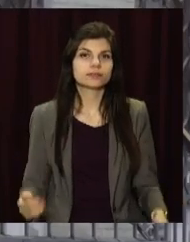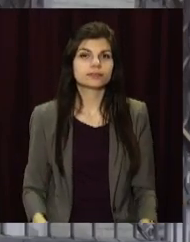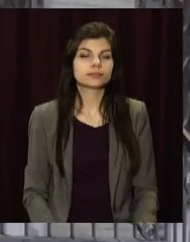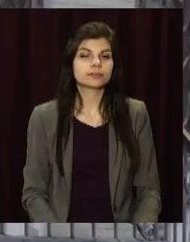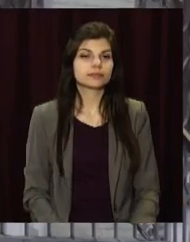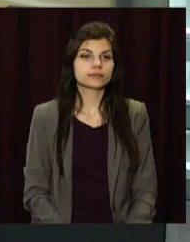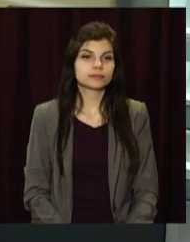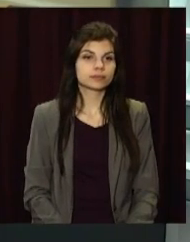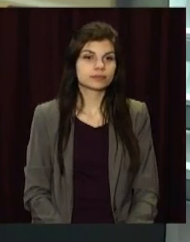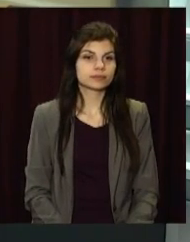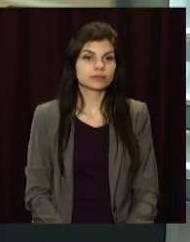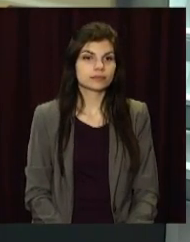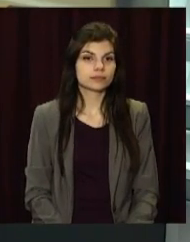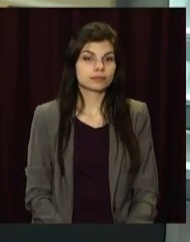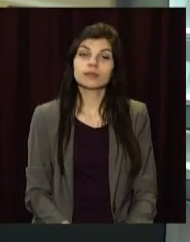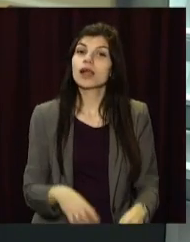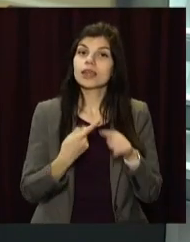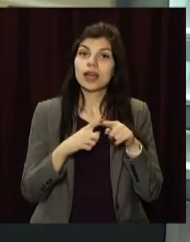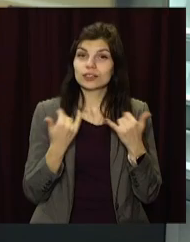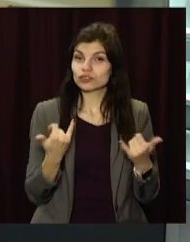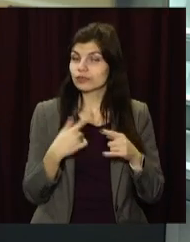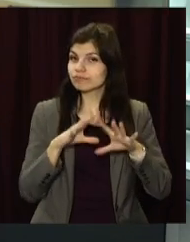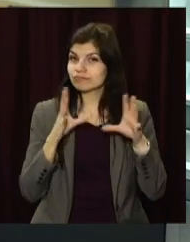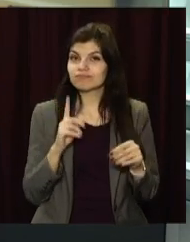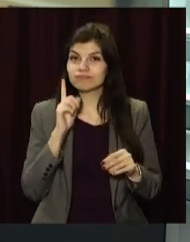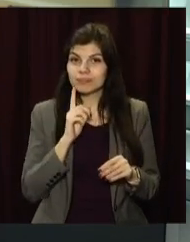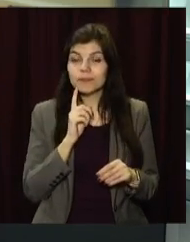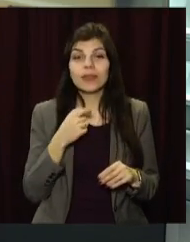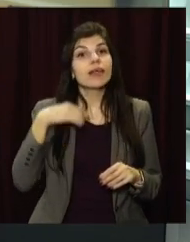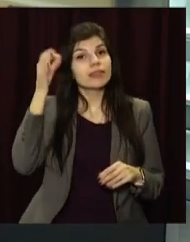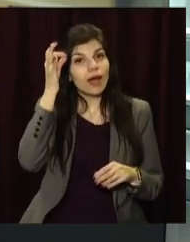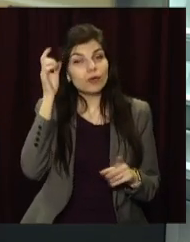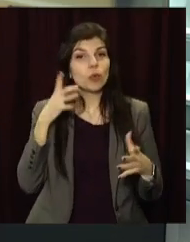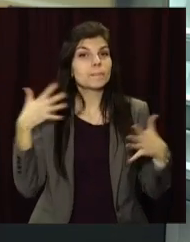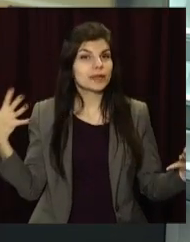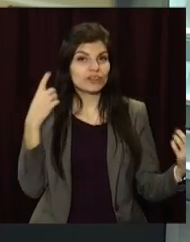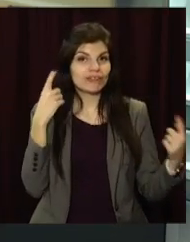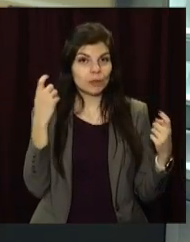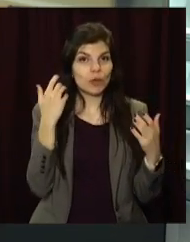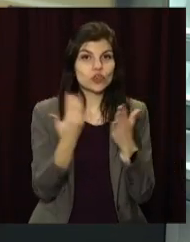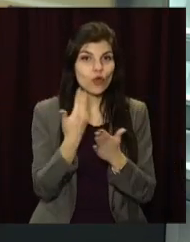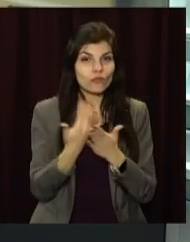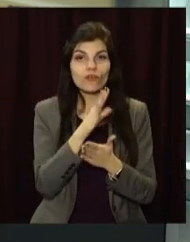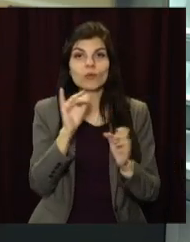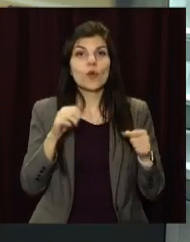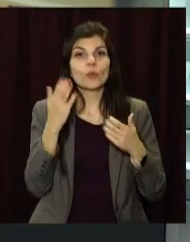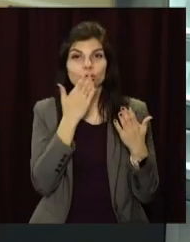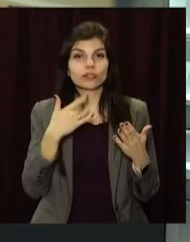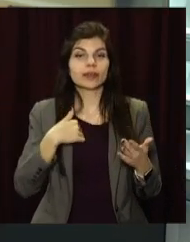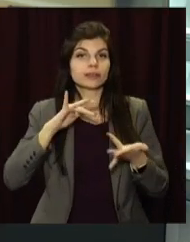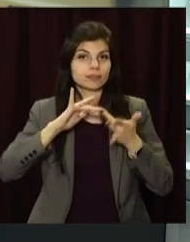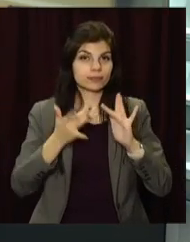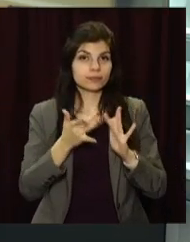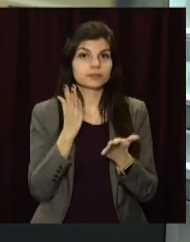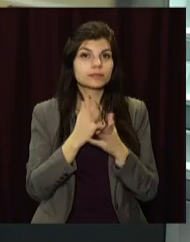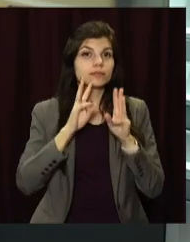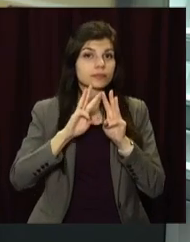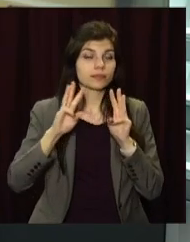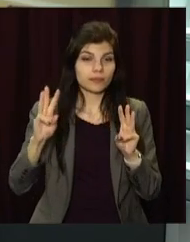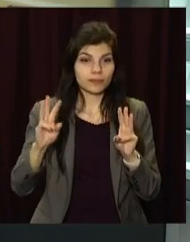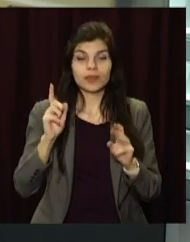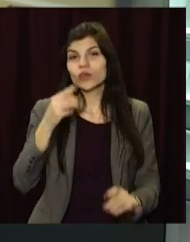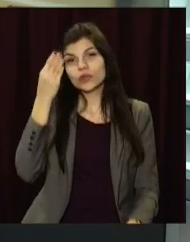українського іконопису всі охочі можуть в художньому музеї Дніпра з 18 березня до 11 квітня. Це один із соціальних